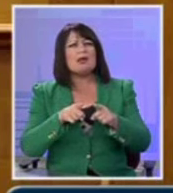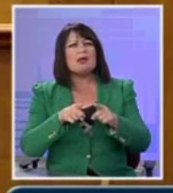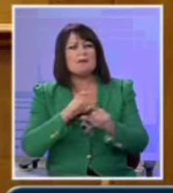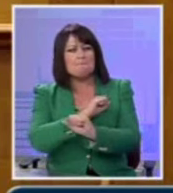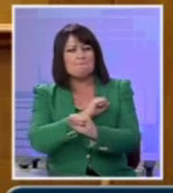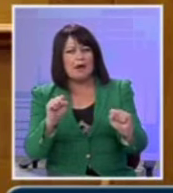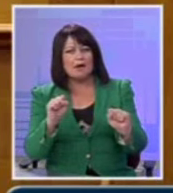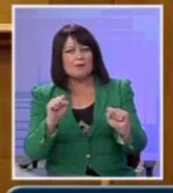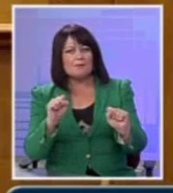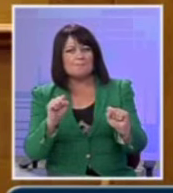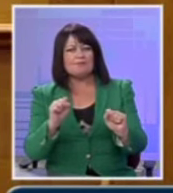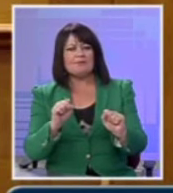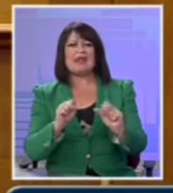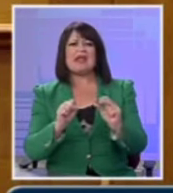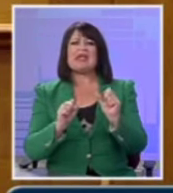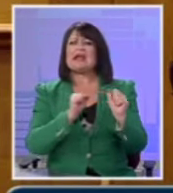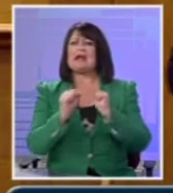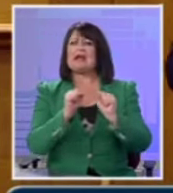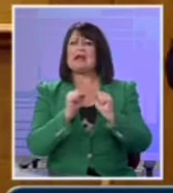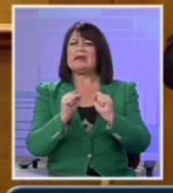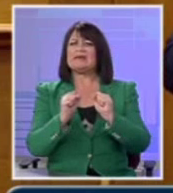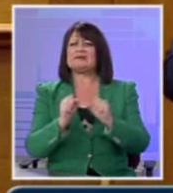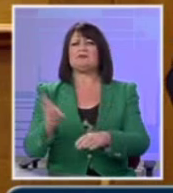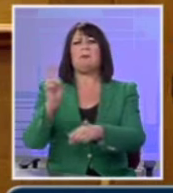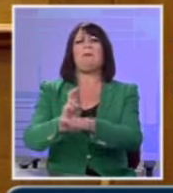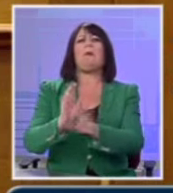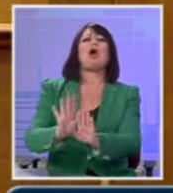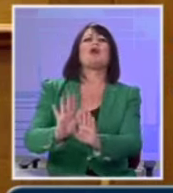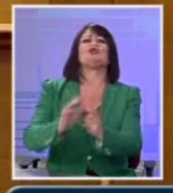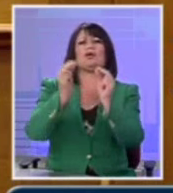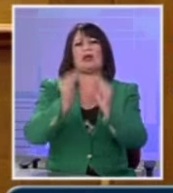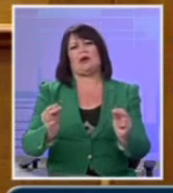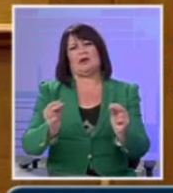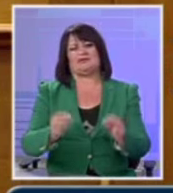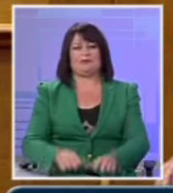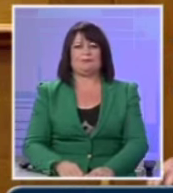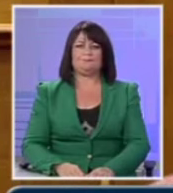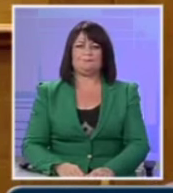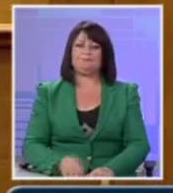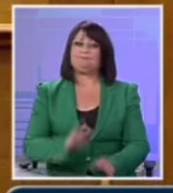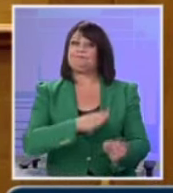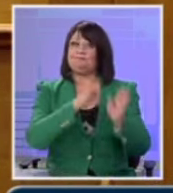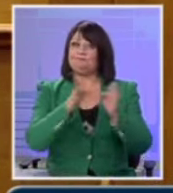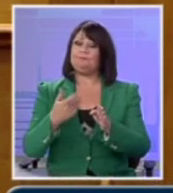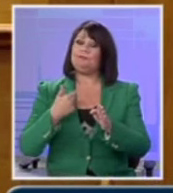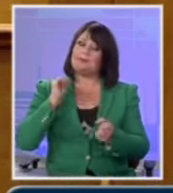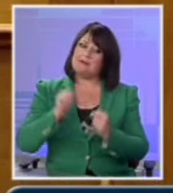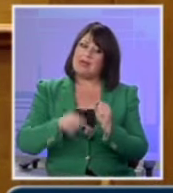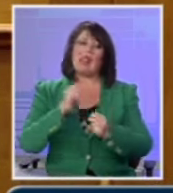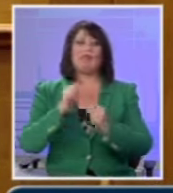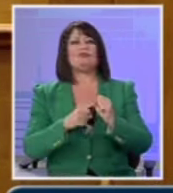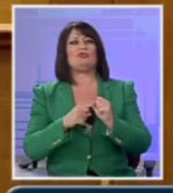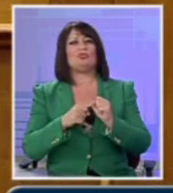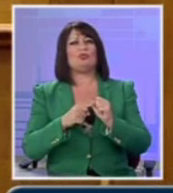λύσης της κρίσης που δημιούργησε η Ευρωπαϊκή Ένωση το αφήσανε απ' έξω. Ταυτόχρονα παλεύουμε για